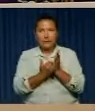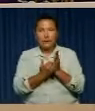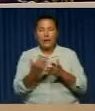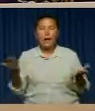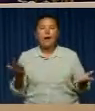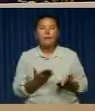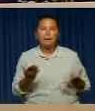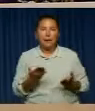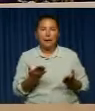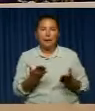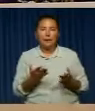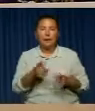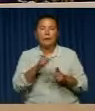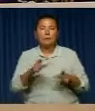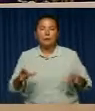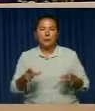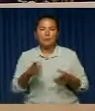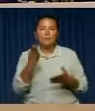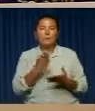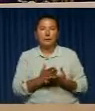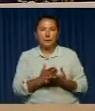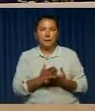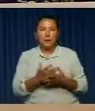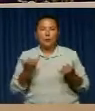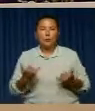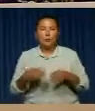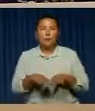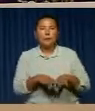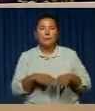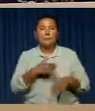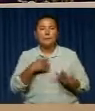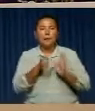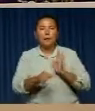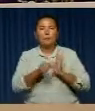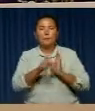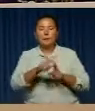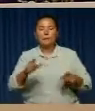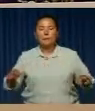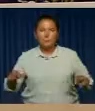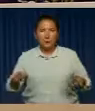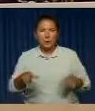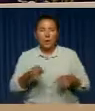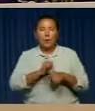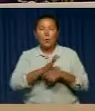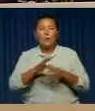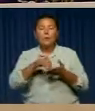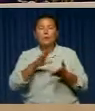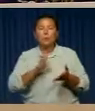қандай ересектер, қандай адам бала бар екен білемін. Бүгінгі таңда бізге 60-тан астам жуық балада COVID-19